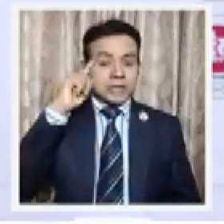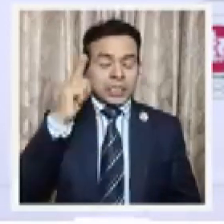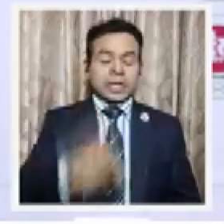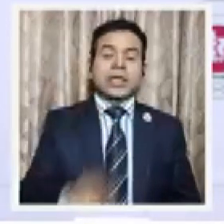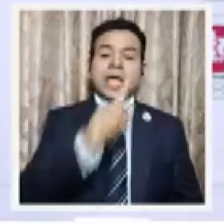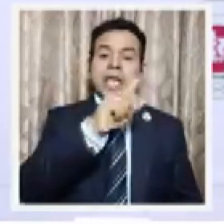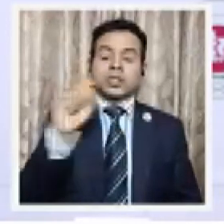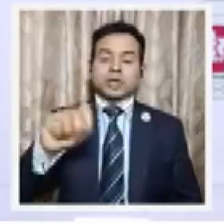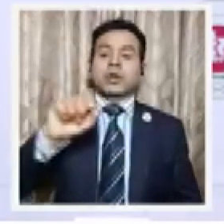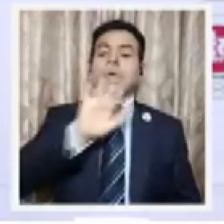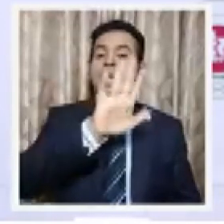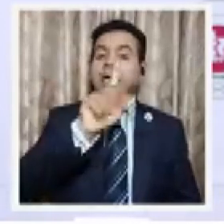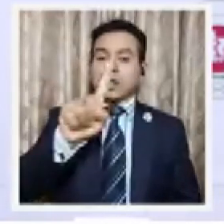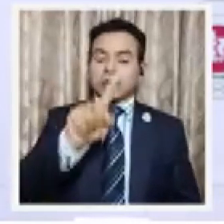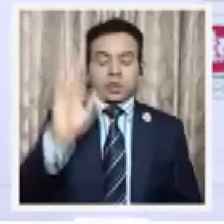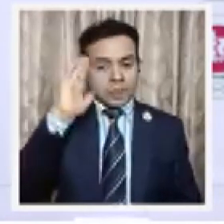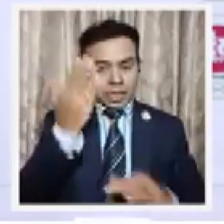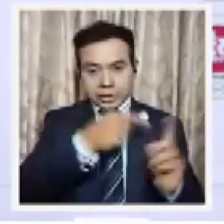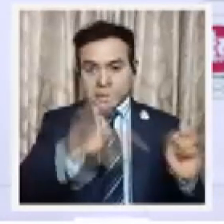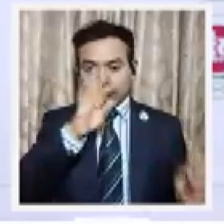7.10%, বরিশাল 102 জন